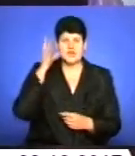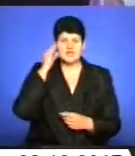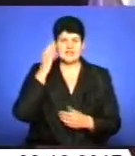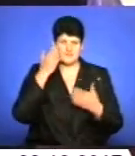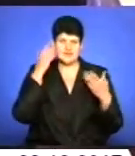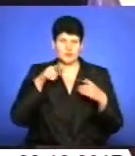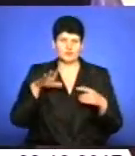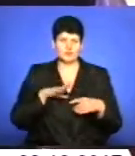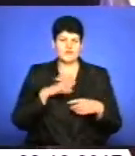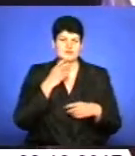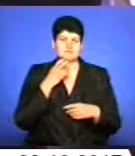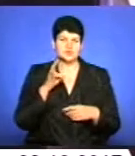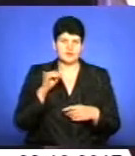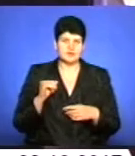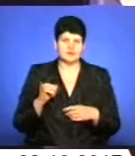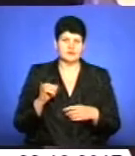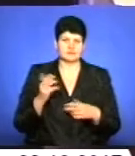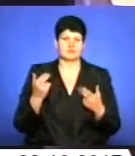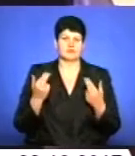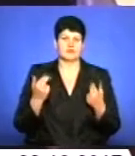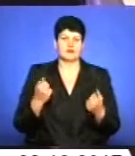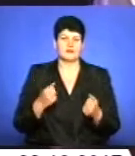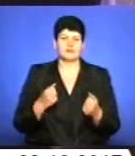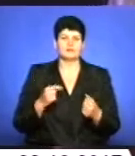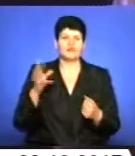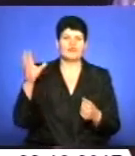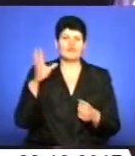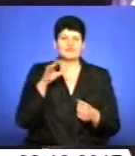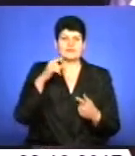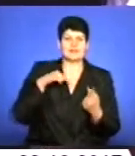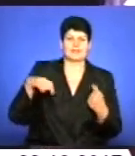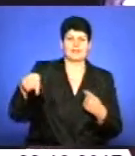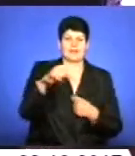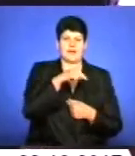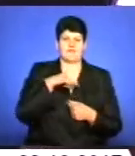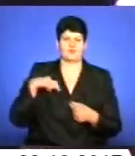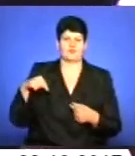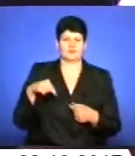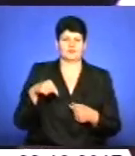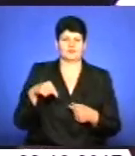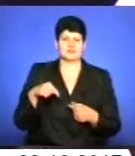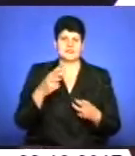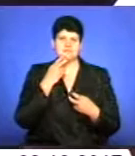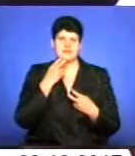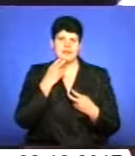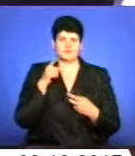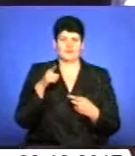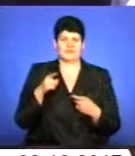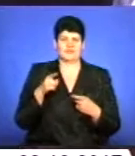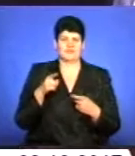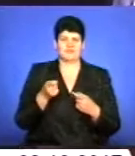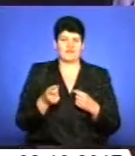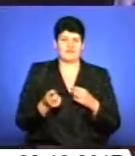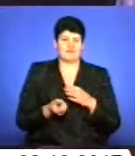смішні? Звичайно. Чому? Тому що всі навкруги в них сміються і вони викликають в